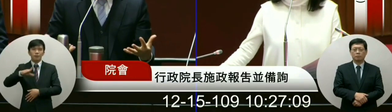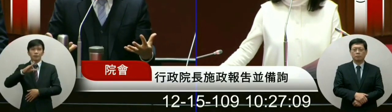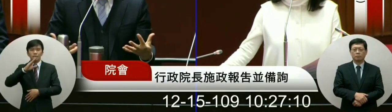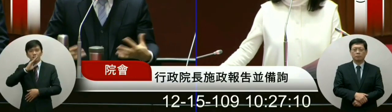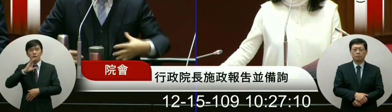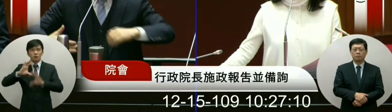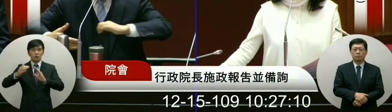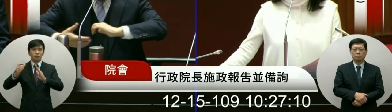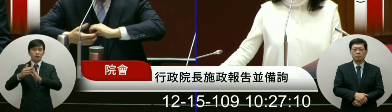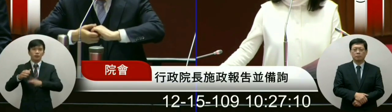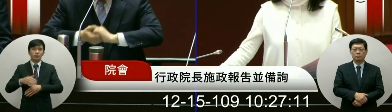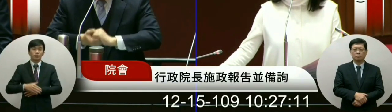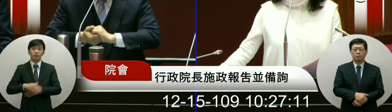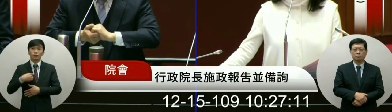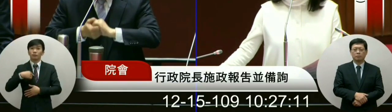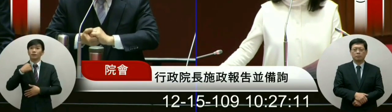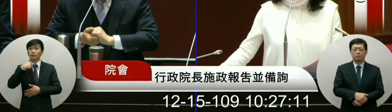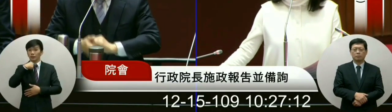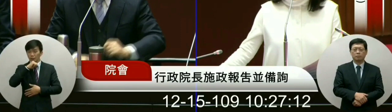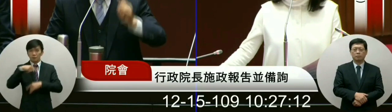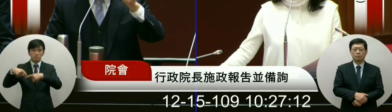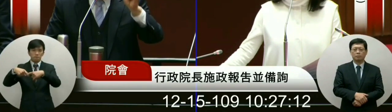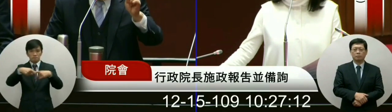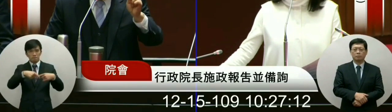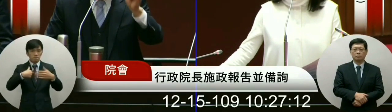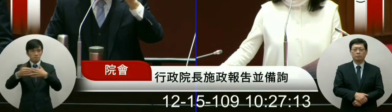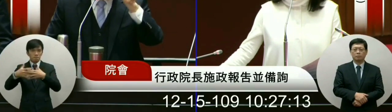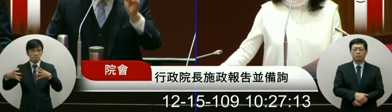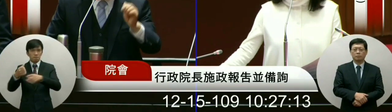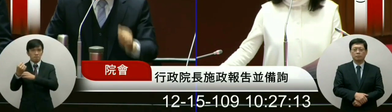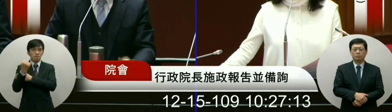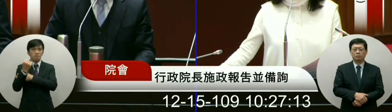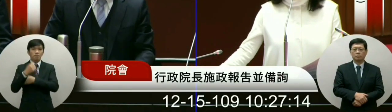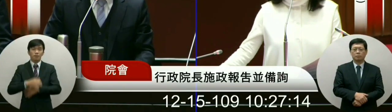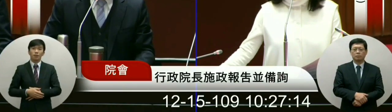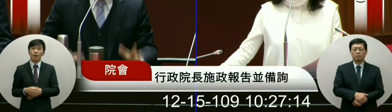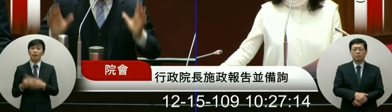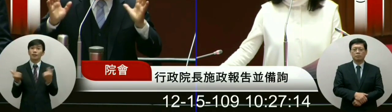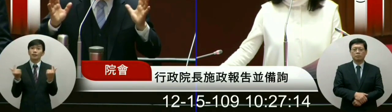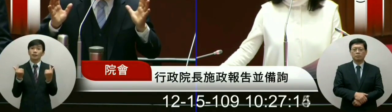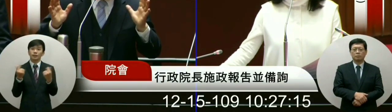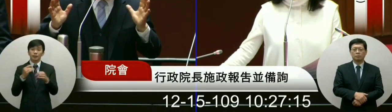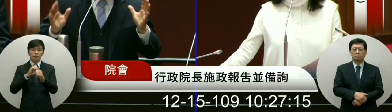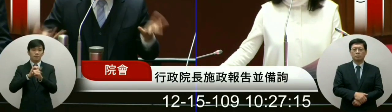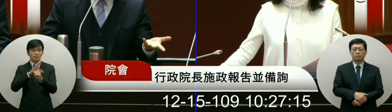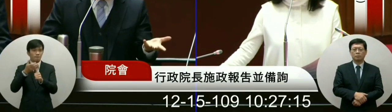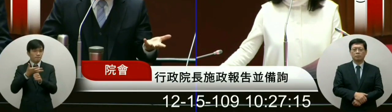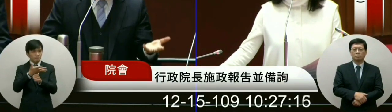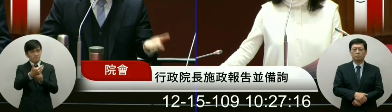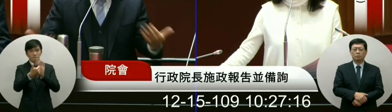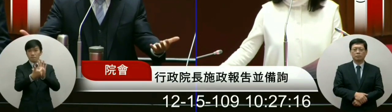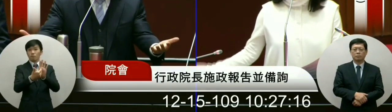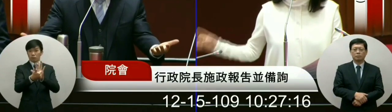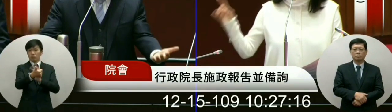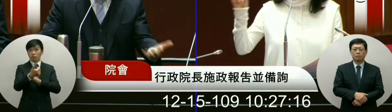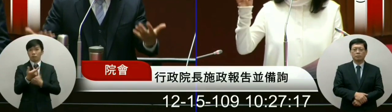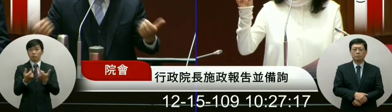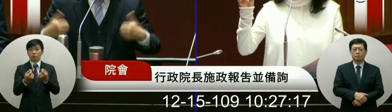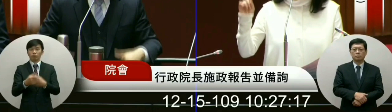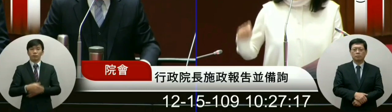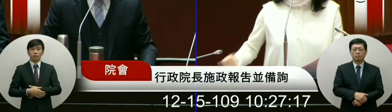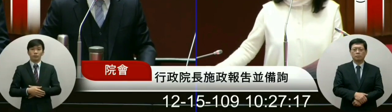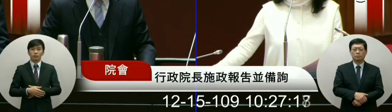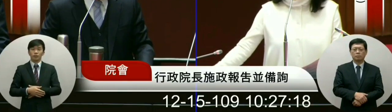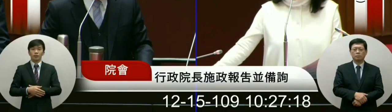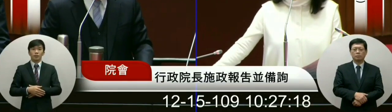我们台湾大家合起来努力，就如同这一次抗黄疫，你看台湾可